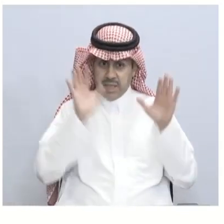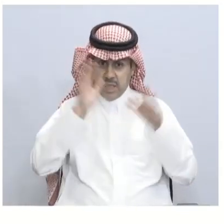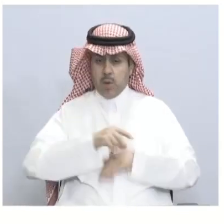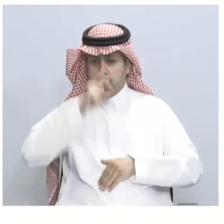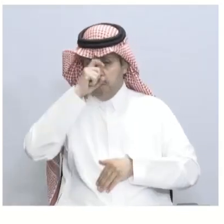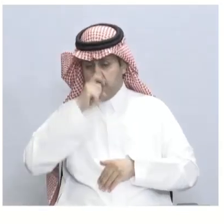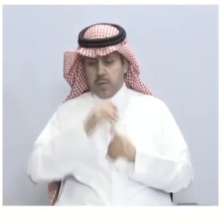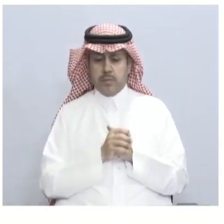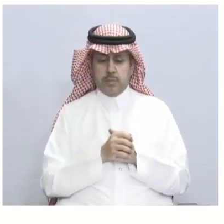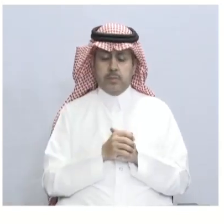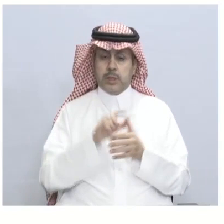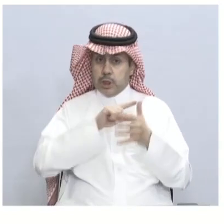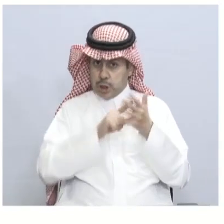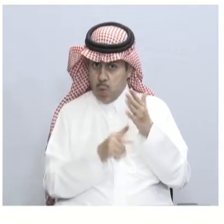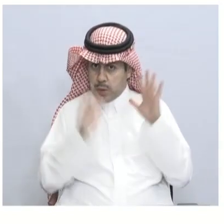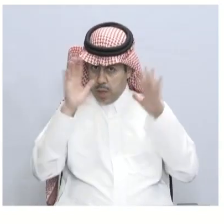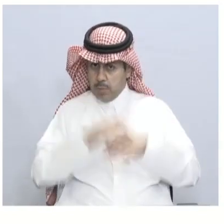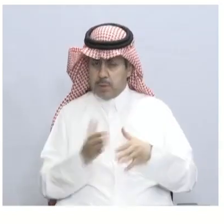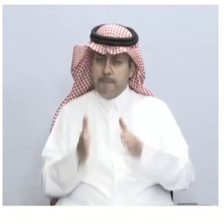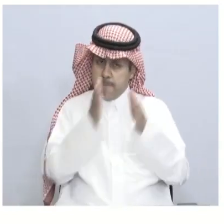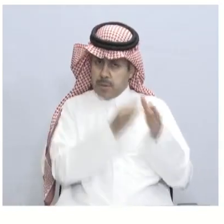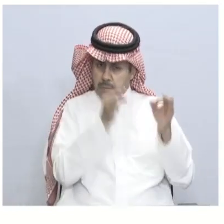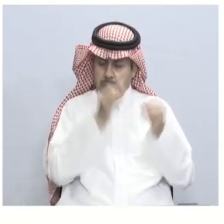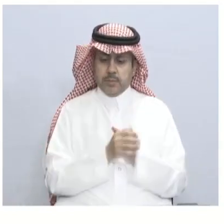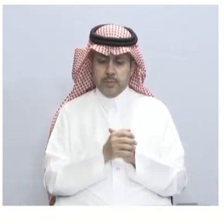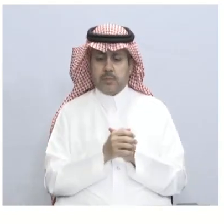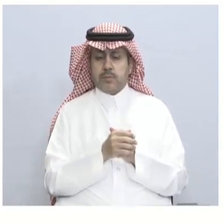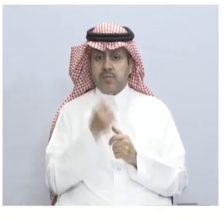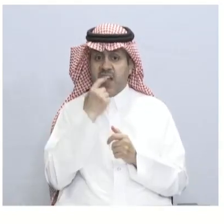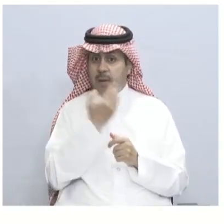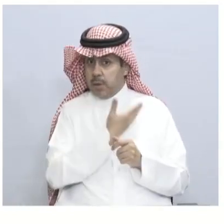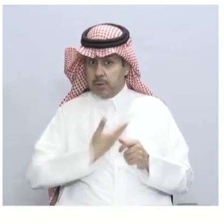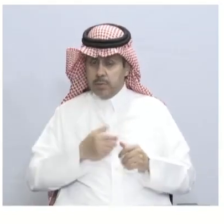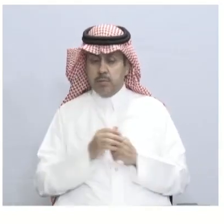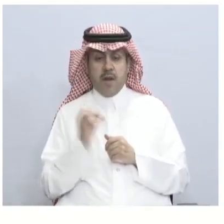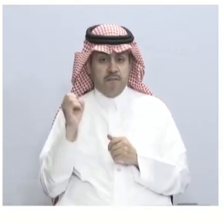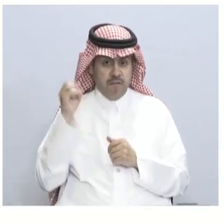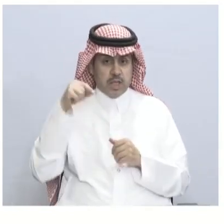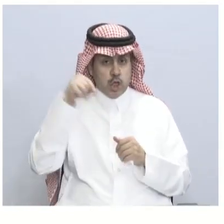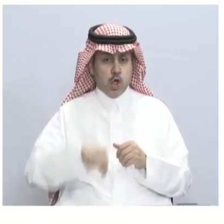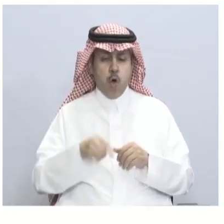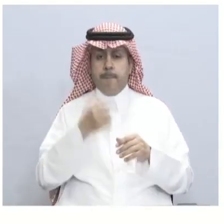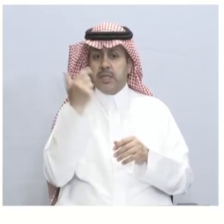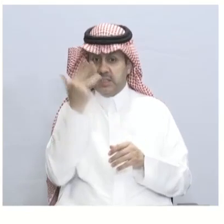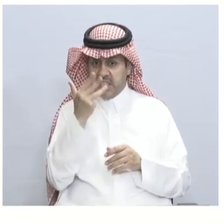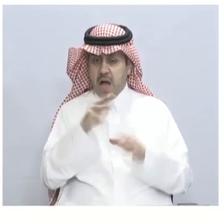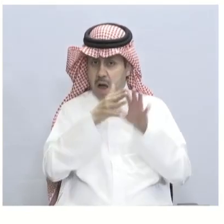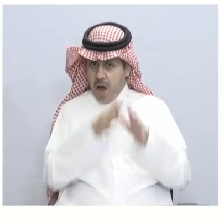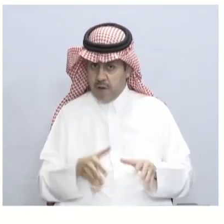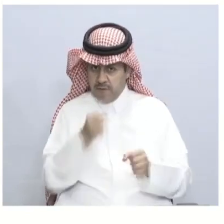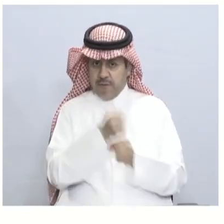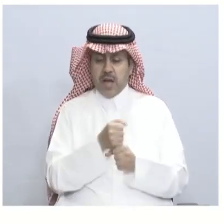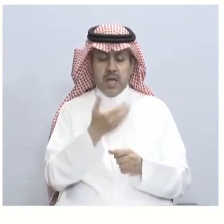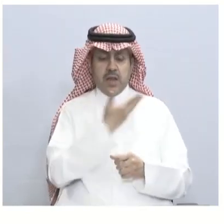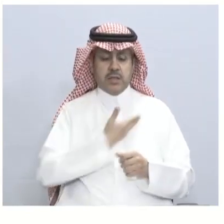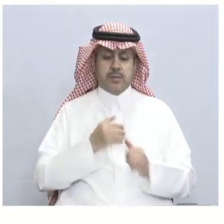المعدات في جماعه ويكون بالنسبه لغير المحرم بالحج من فجر يوم عرفه الى يوم الثالث عشر من